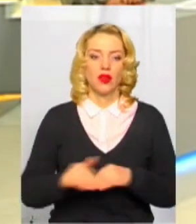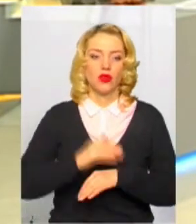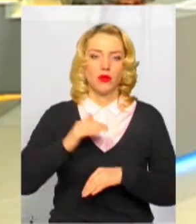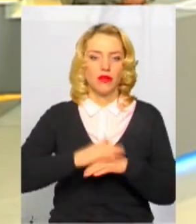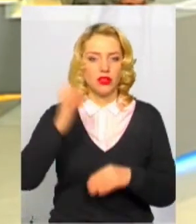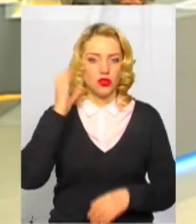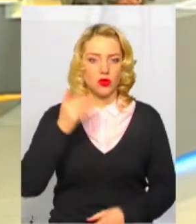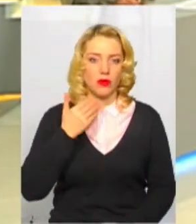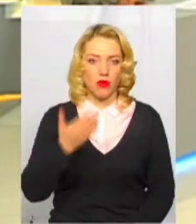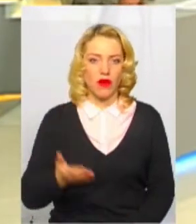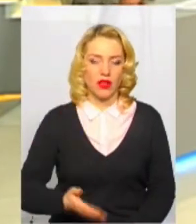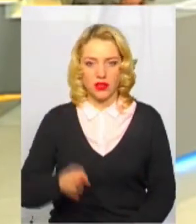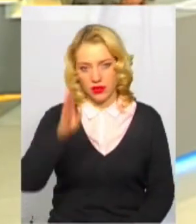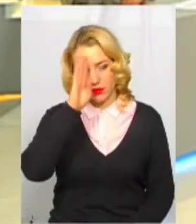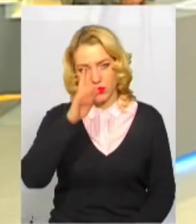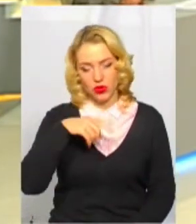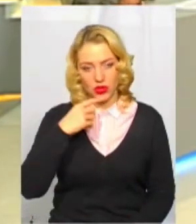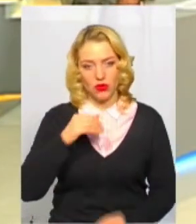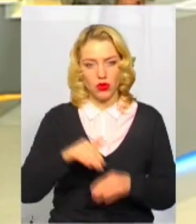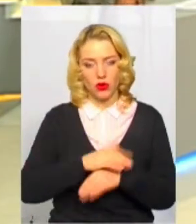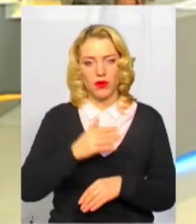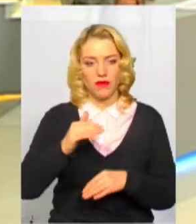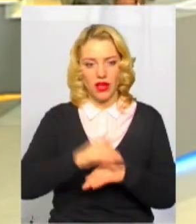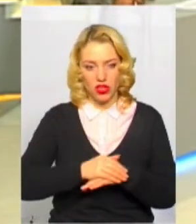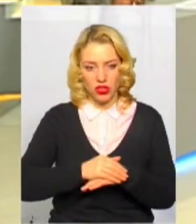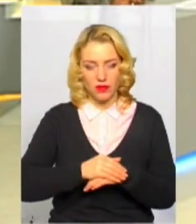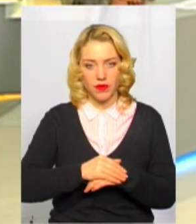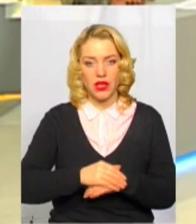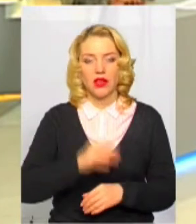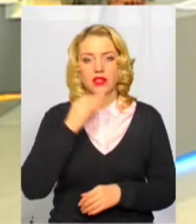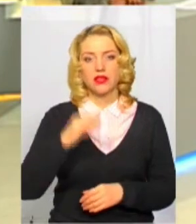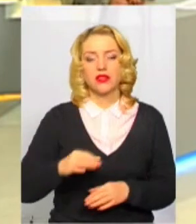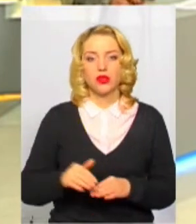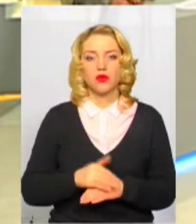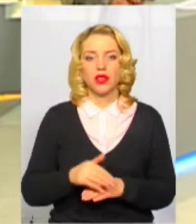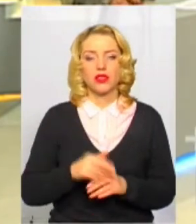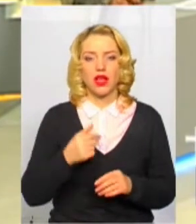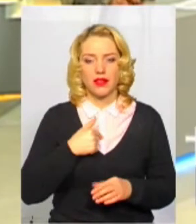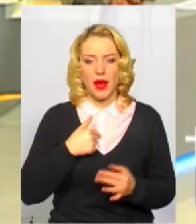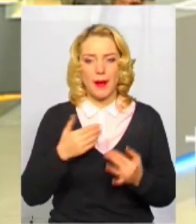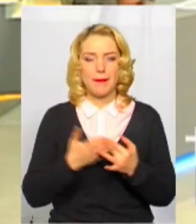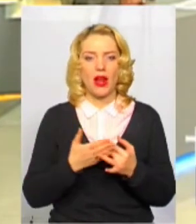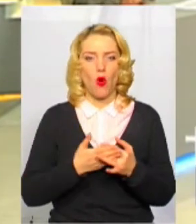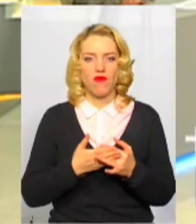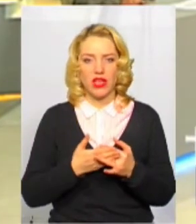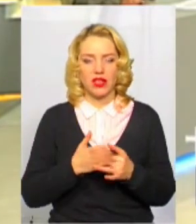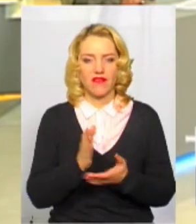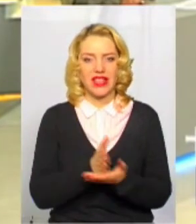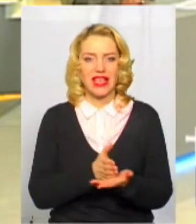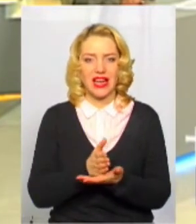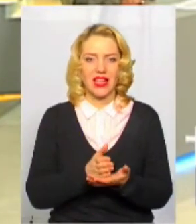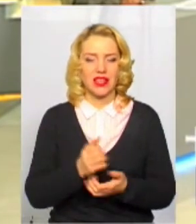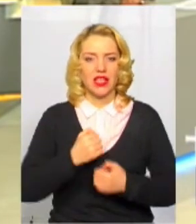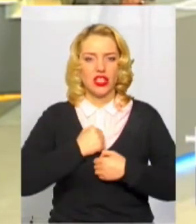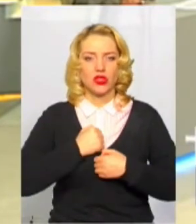вас. Добрий вечір. Добрий вечір. Скажіть, будь ласка, я пільговик, ветеран